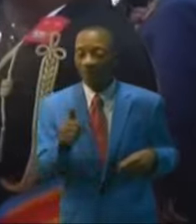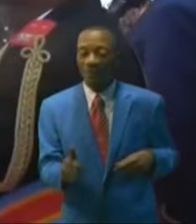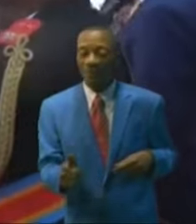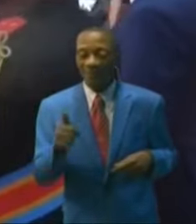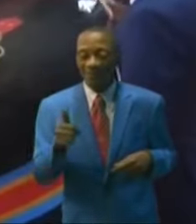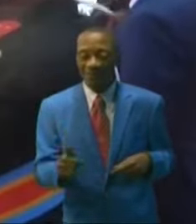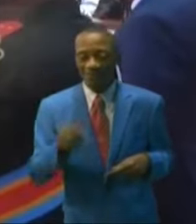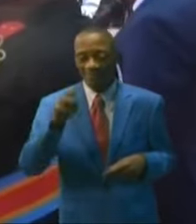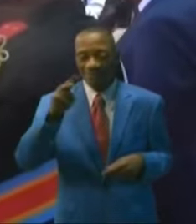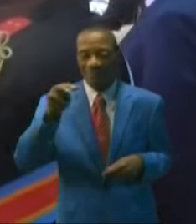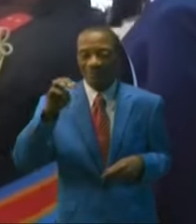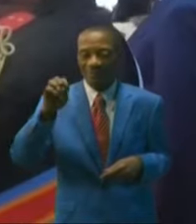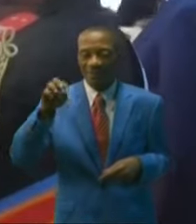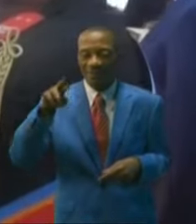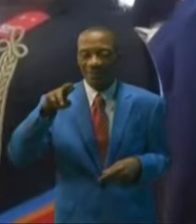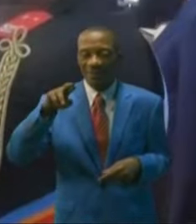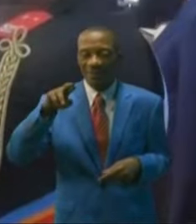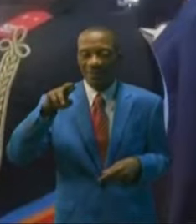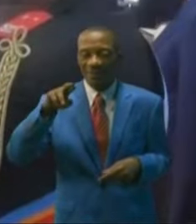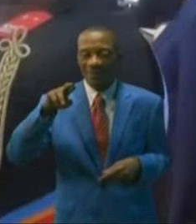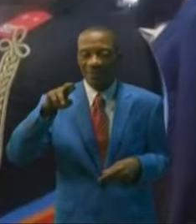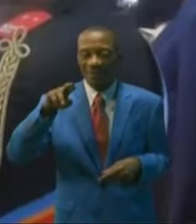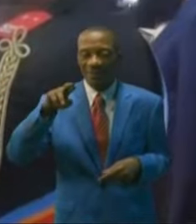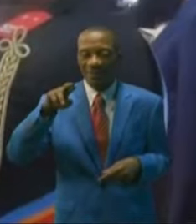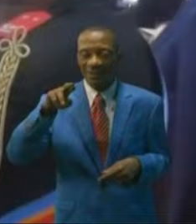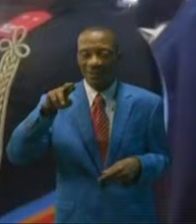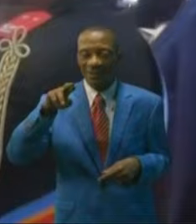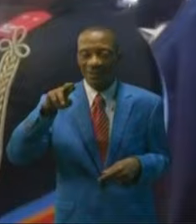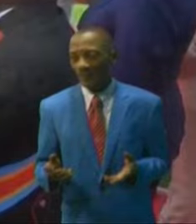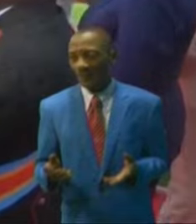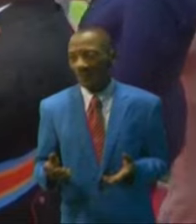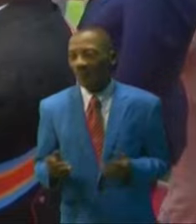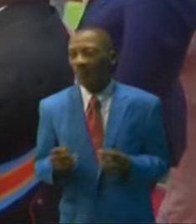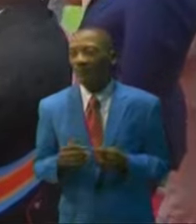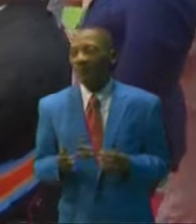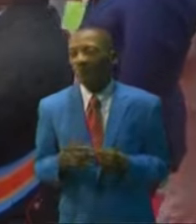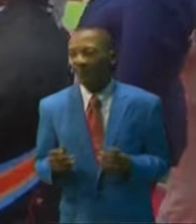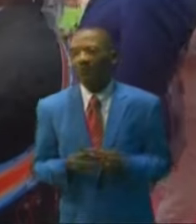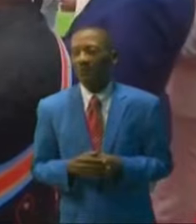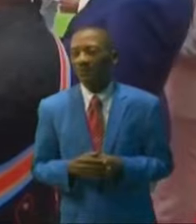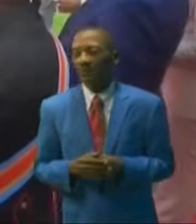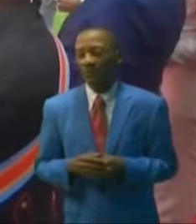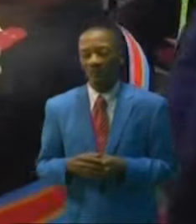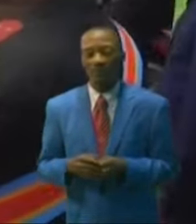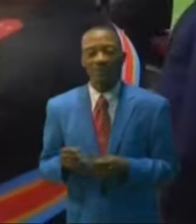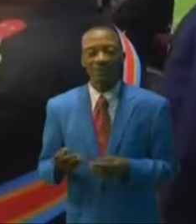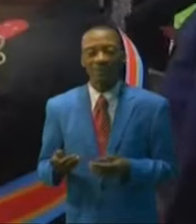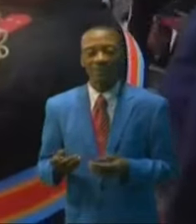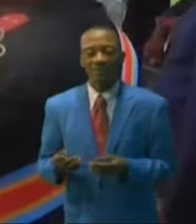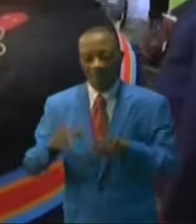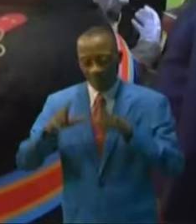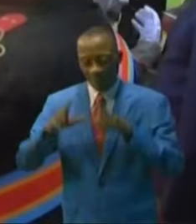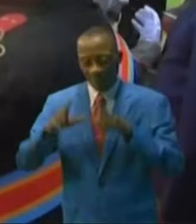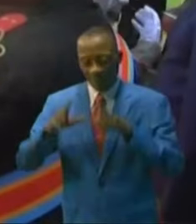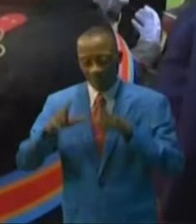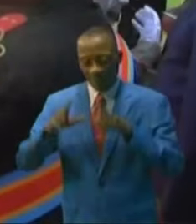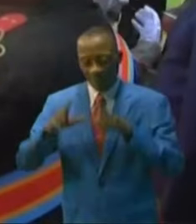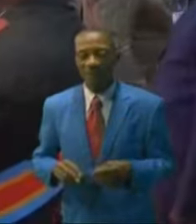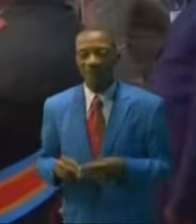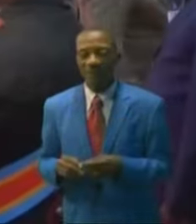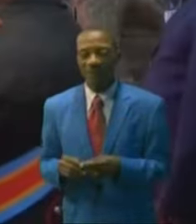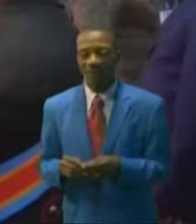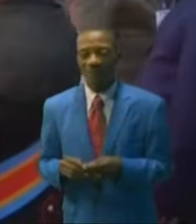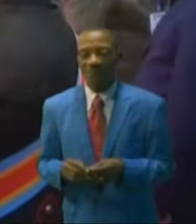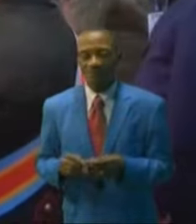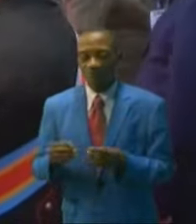ordres nationaux, le général-major André Matzoulou, avait à côté le ministre spécial des Finances du Haut-Katanga,